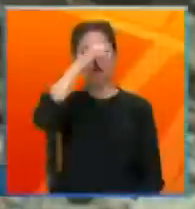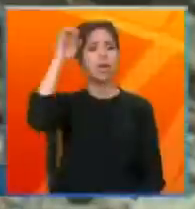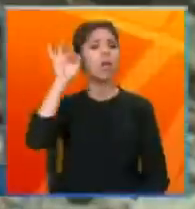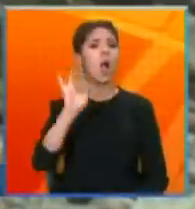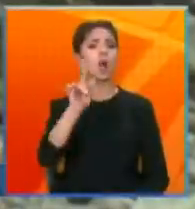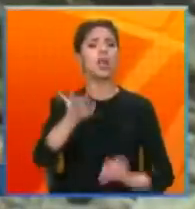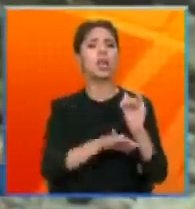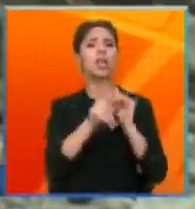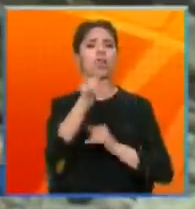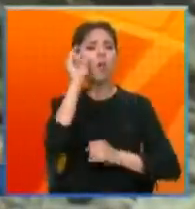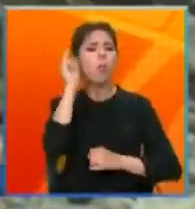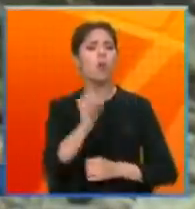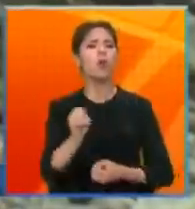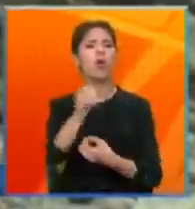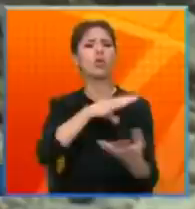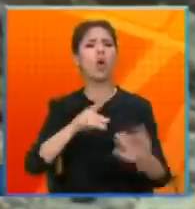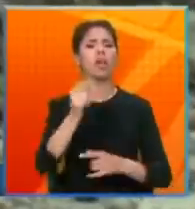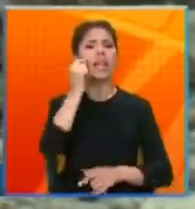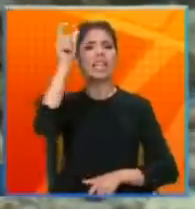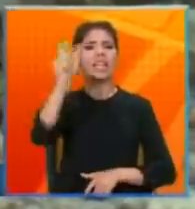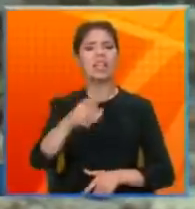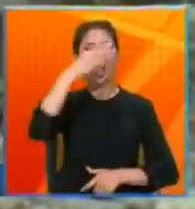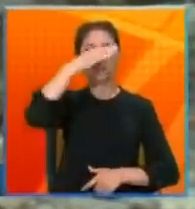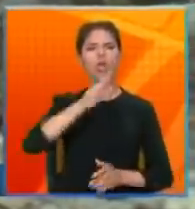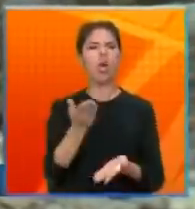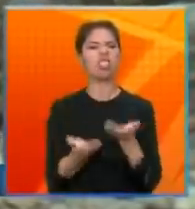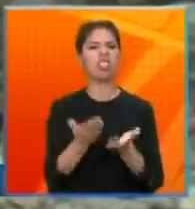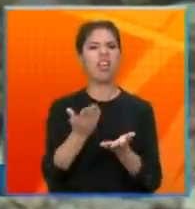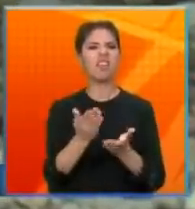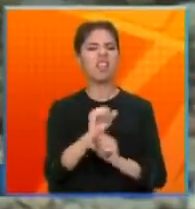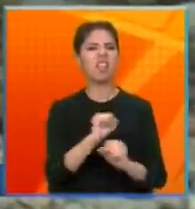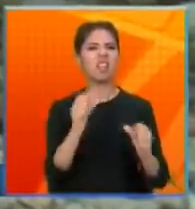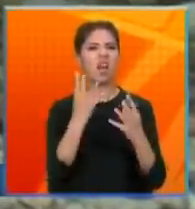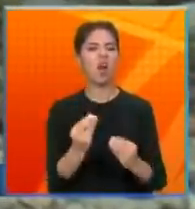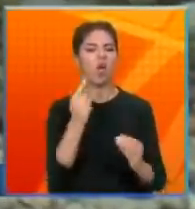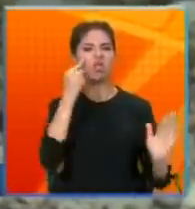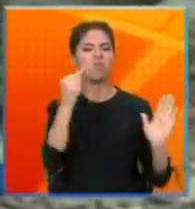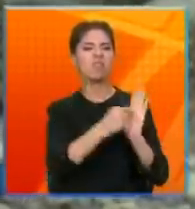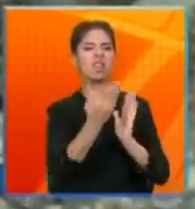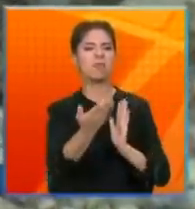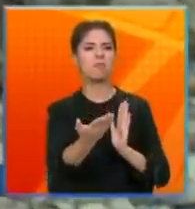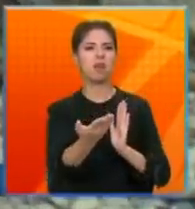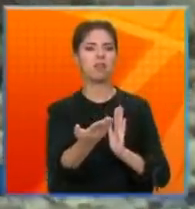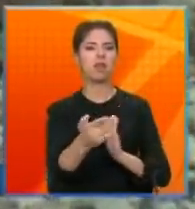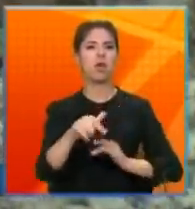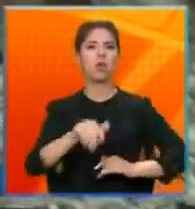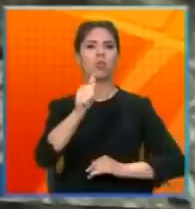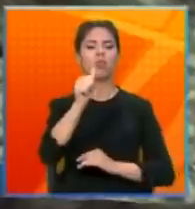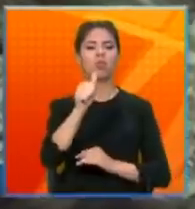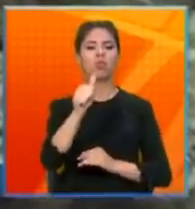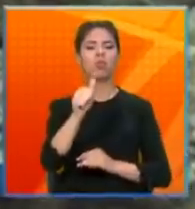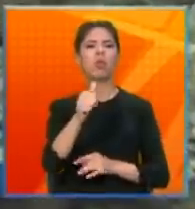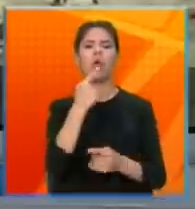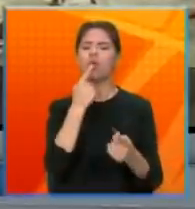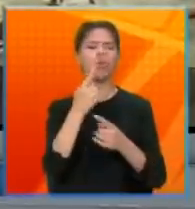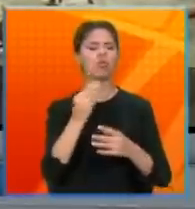Yaz ortasında yaşadığımız bu felaketler biz insanoğlunun doğanın dengesine nasıl kalıcı hasarlar verdiğimizin bir ispatı aslında. Çok da üzerine